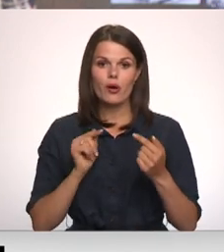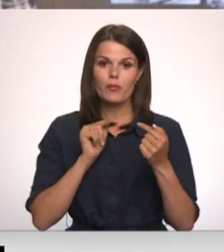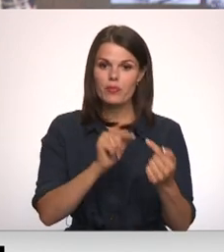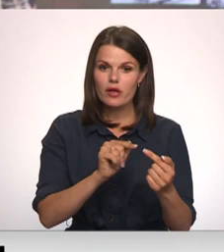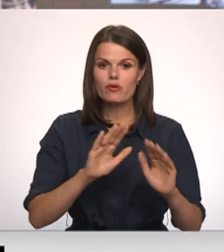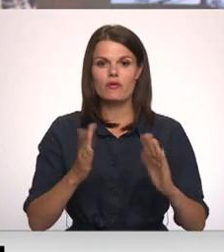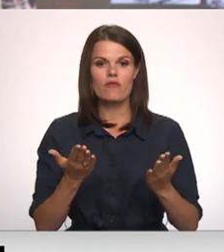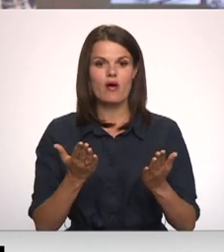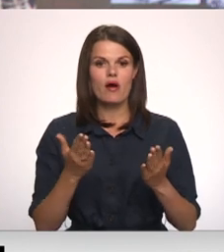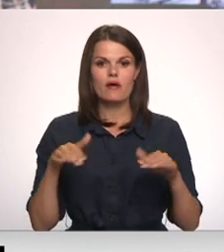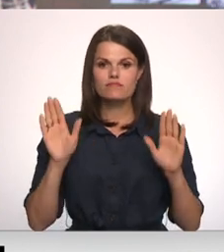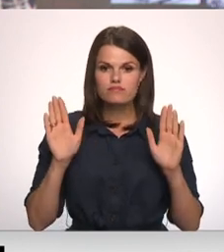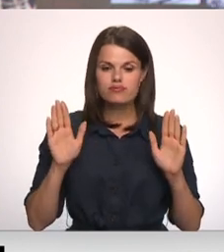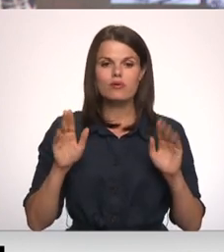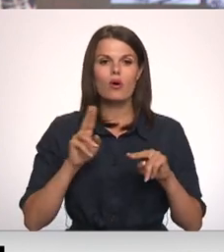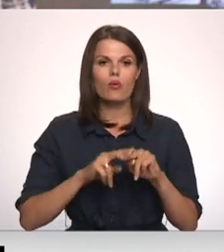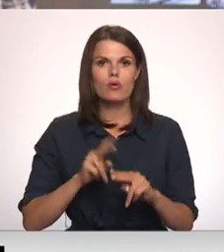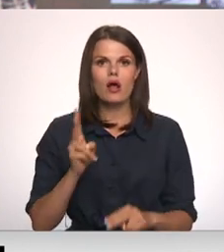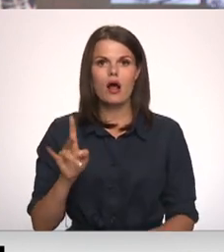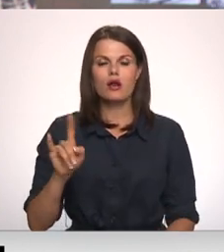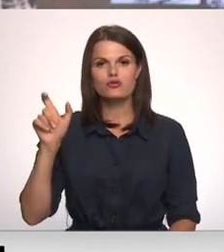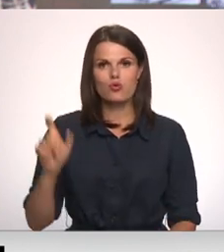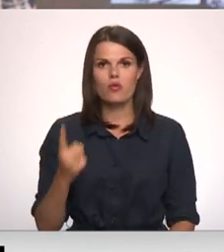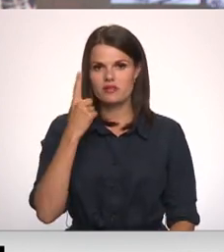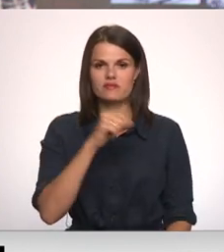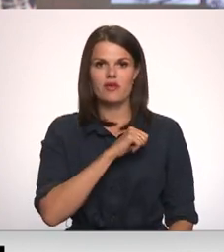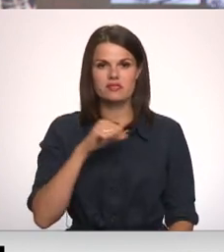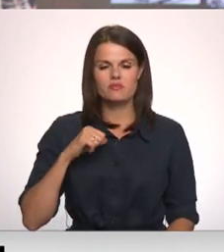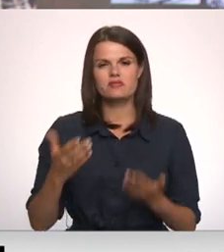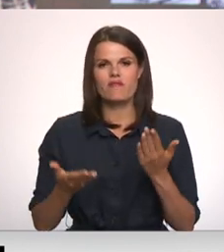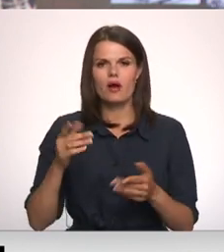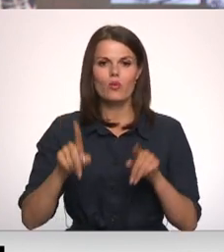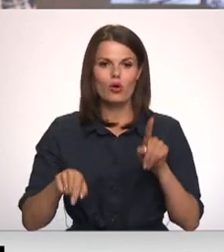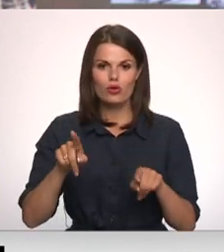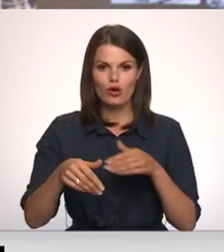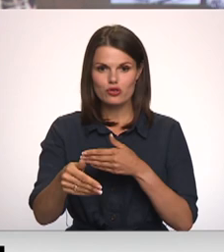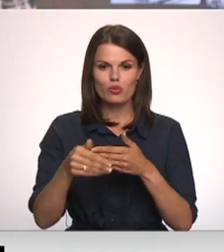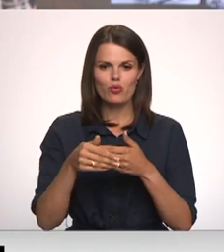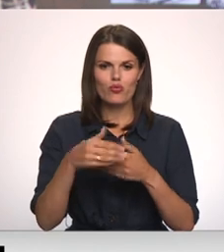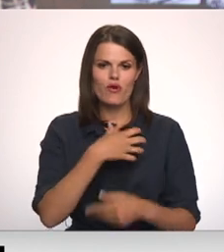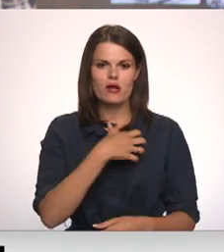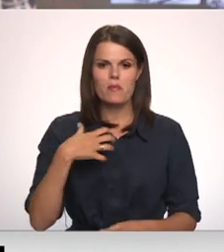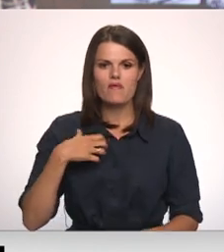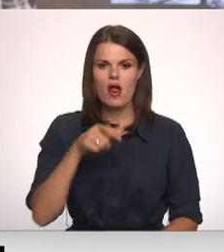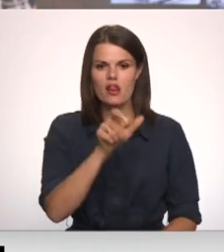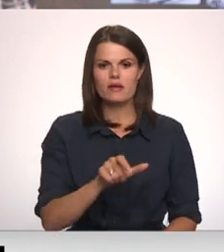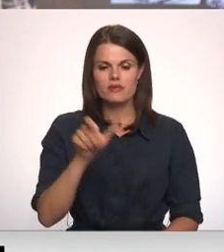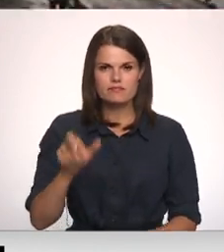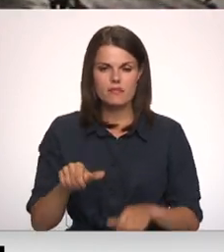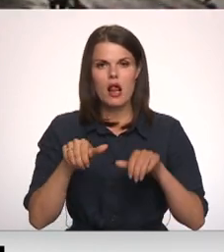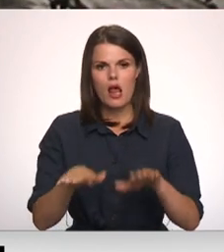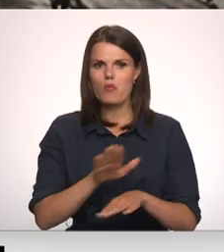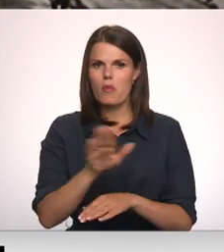nepretoties. Un Kārlis Ulmanis faktiski vienpersoniski, varbūt ar dažiem tuvākajiem valdības locekļiem, pieņēma lēmumu